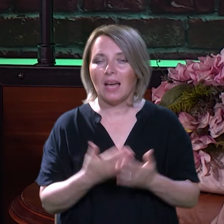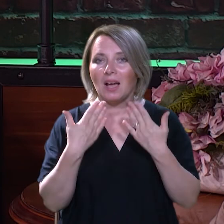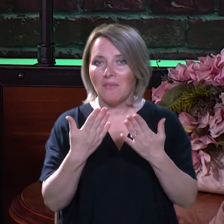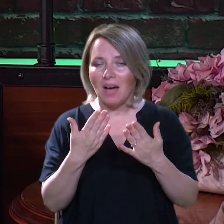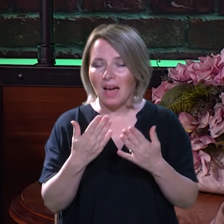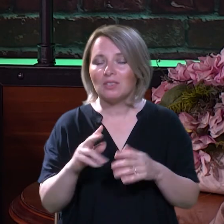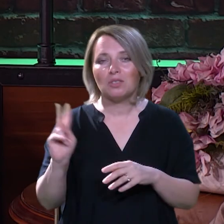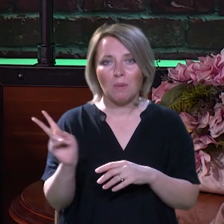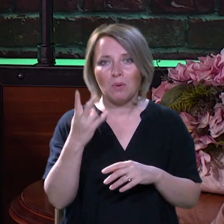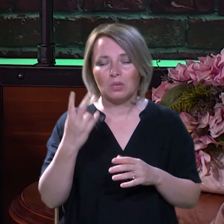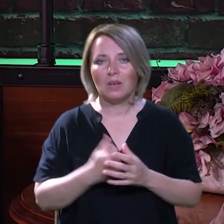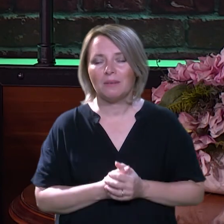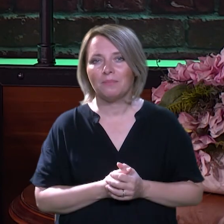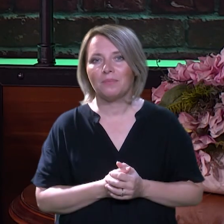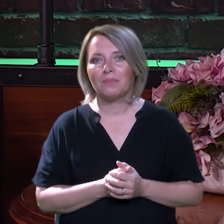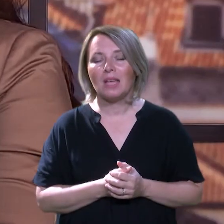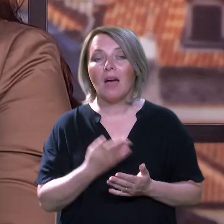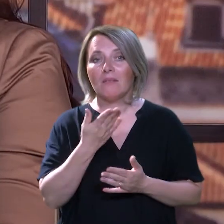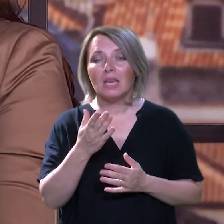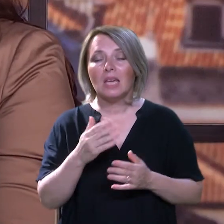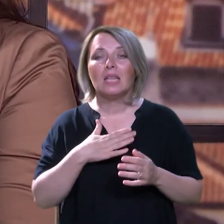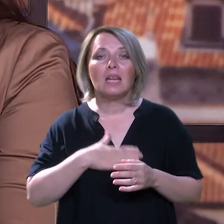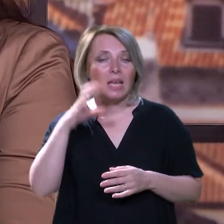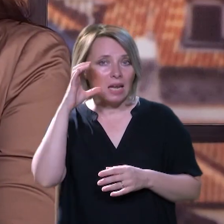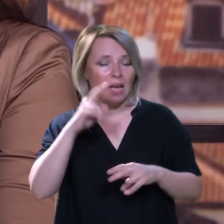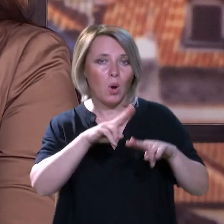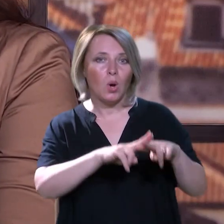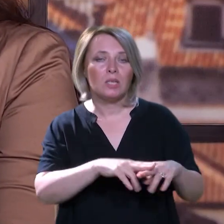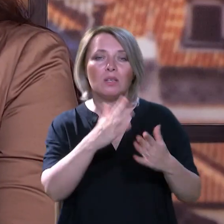da pričamo malo o mentalnom zdravlju. A vi, dragi